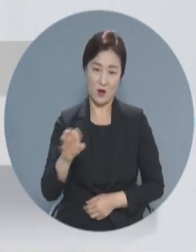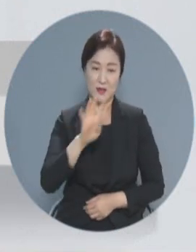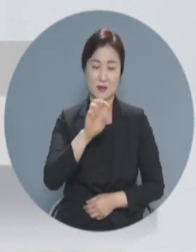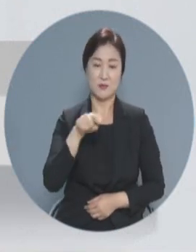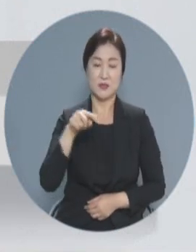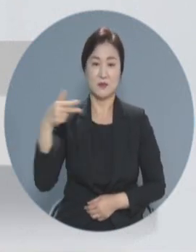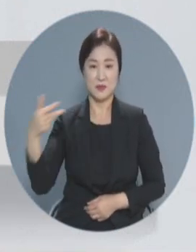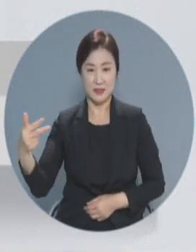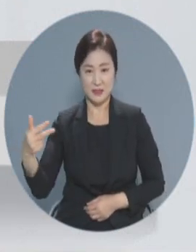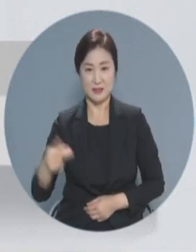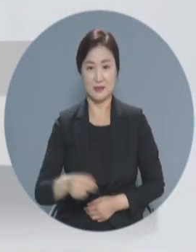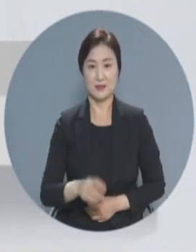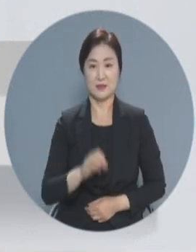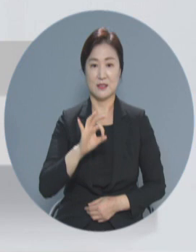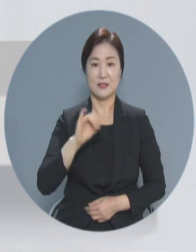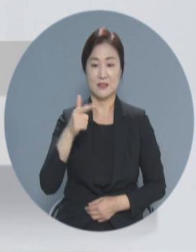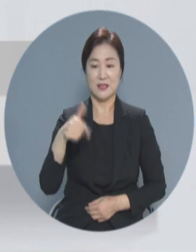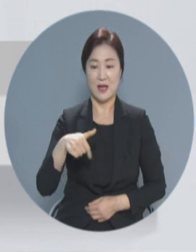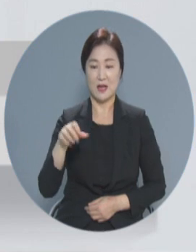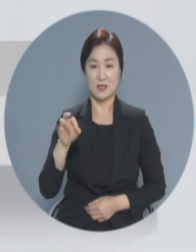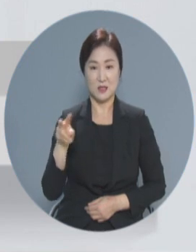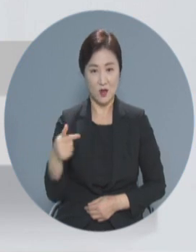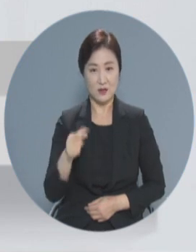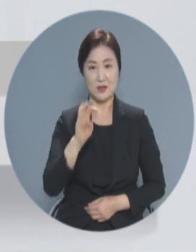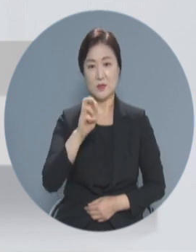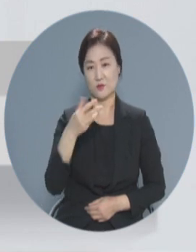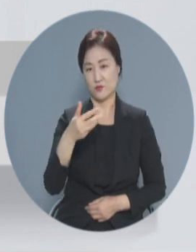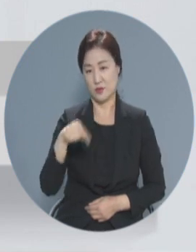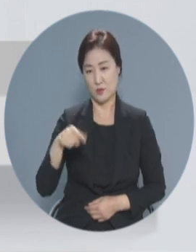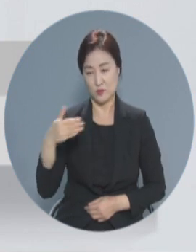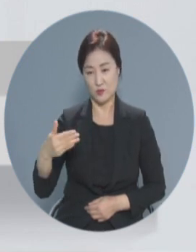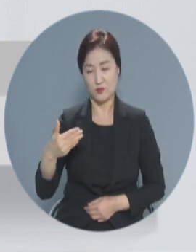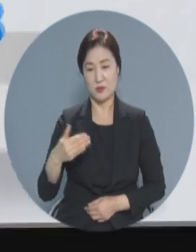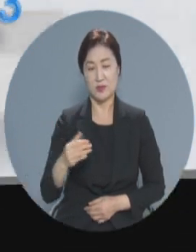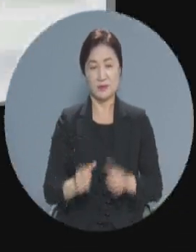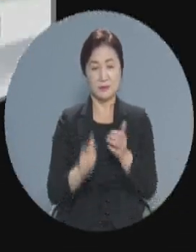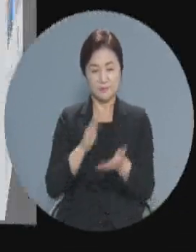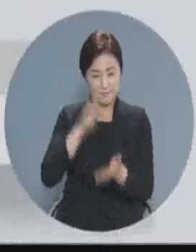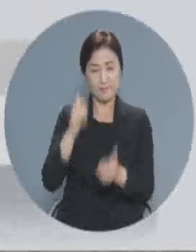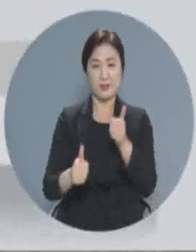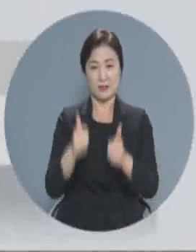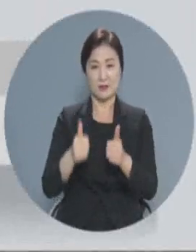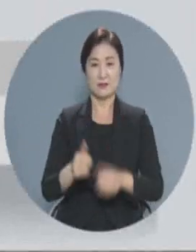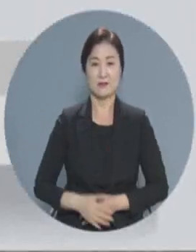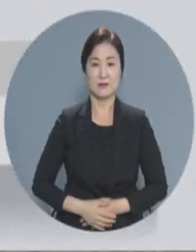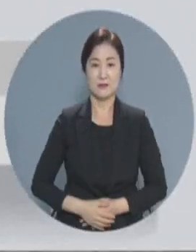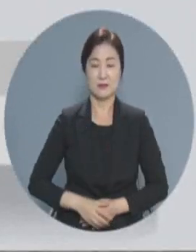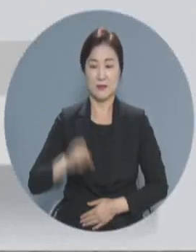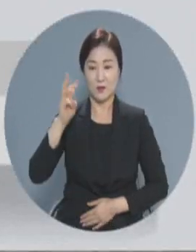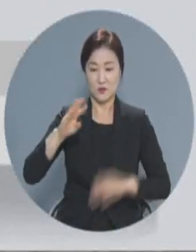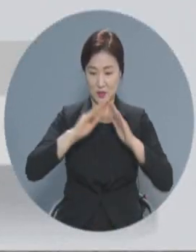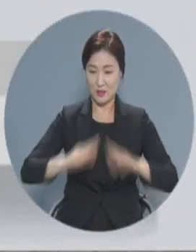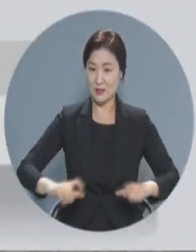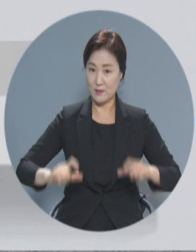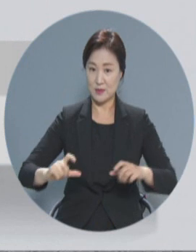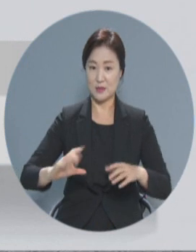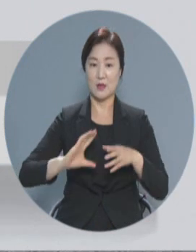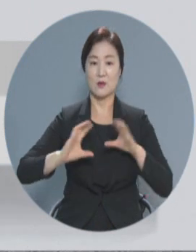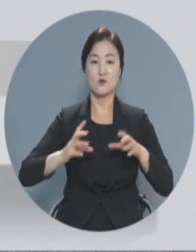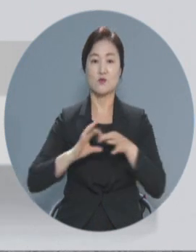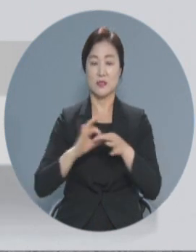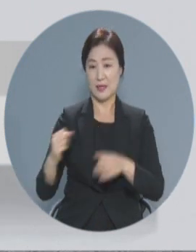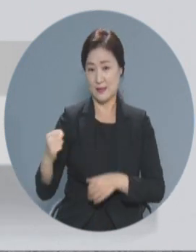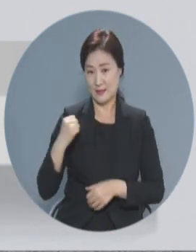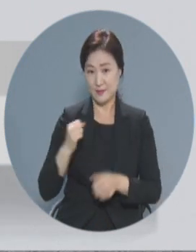후 부가 39.3% 록 초 접전 양상을 보였습니다 공주 선험적 국민 mg 층에서는 윤 승 열